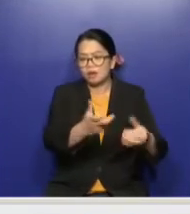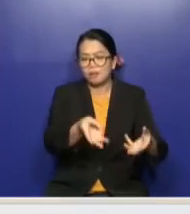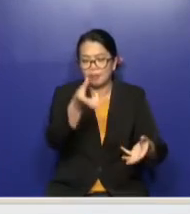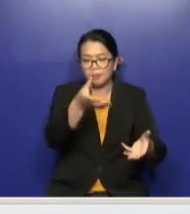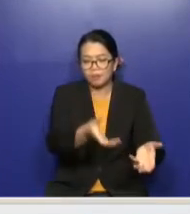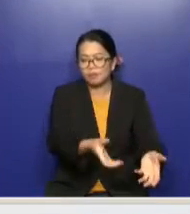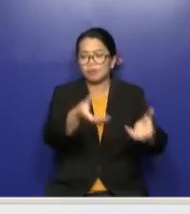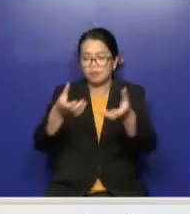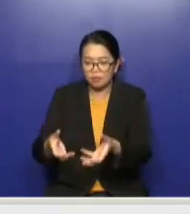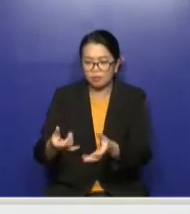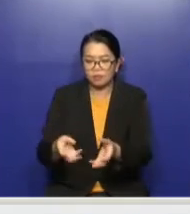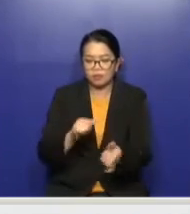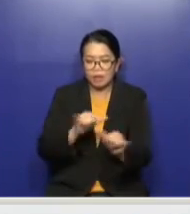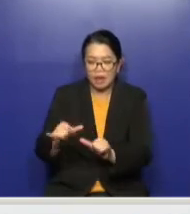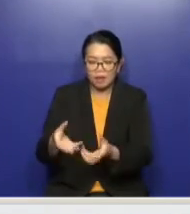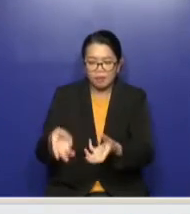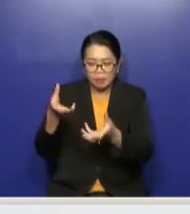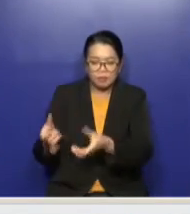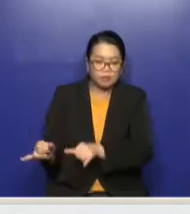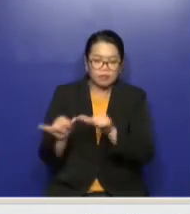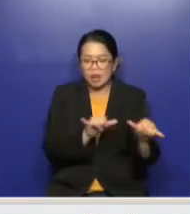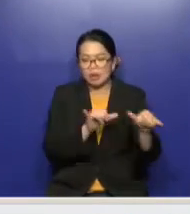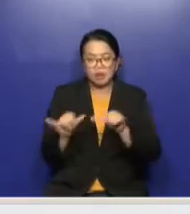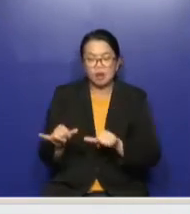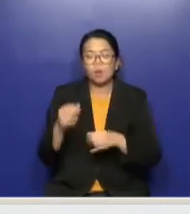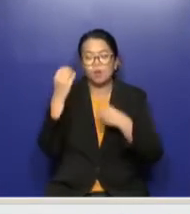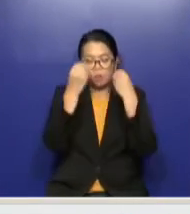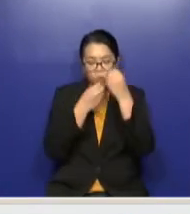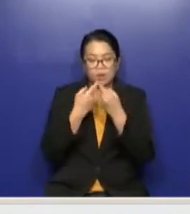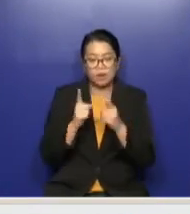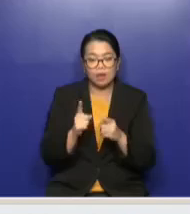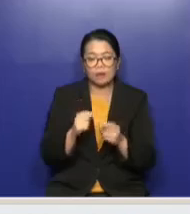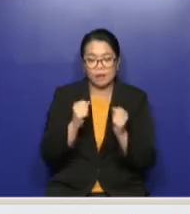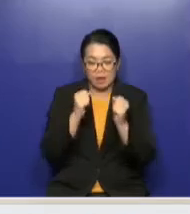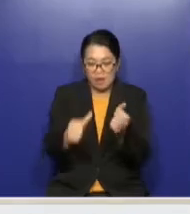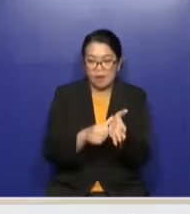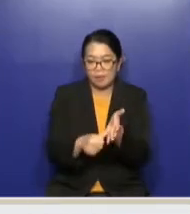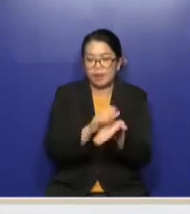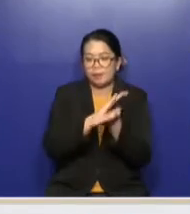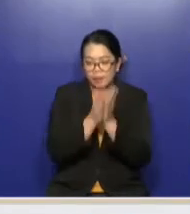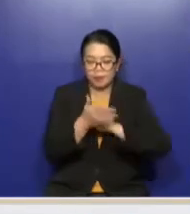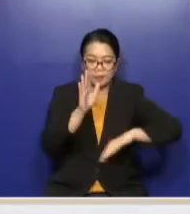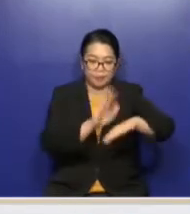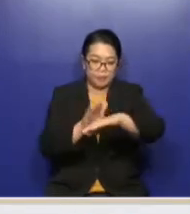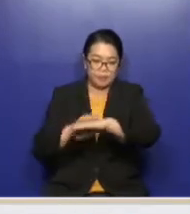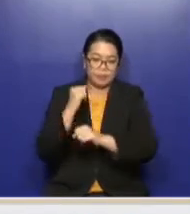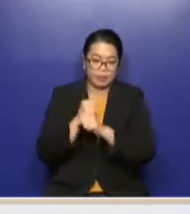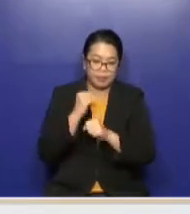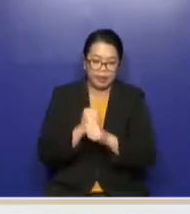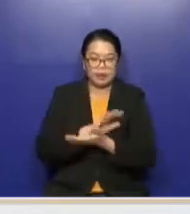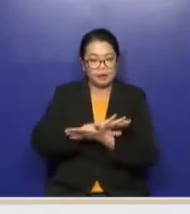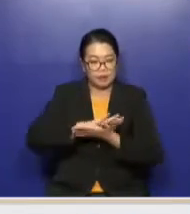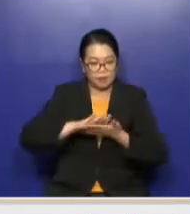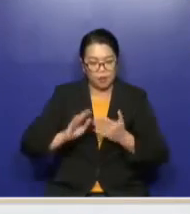จะปรับปรุงที่หนึ่งอะไรต่างๆเหล่านี้แต่อะไรที่มันปรับปรุงได้ก็จะได้กำชับให้ทางเจ้าหน้าที่เราได้ปรับปรุงน